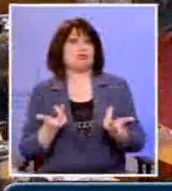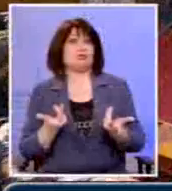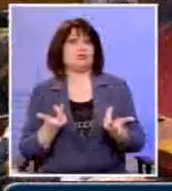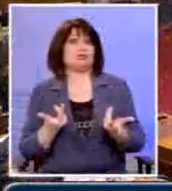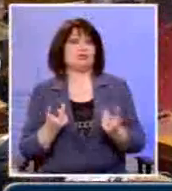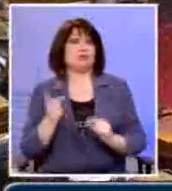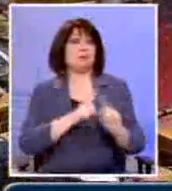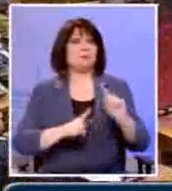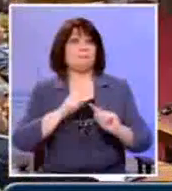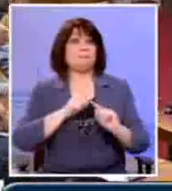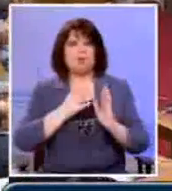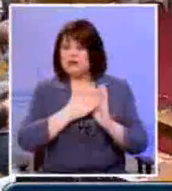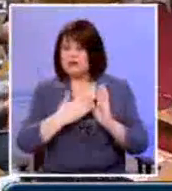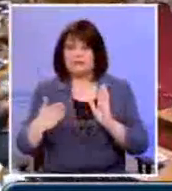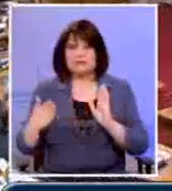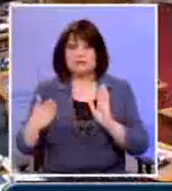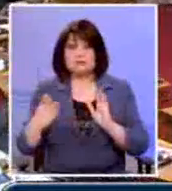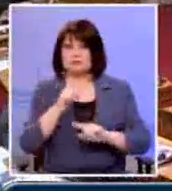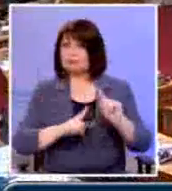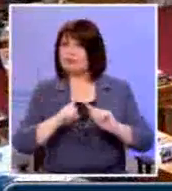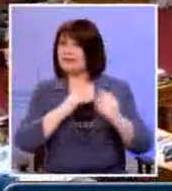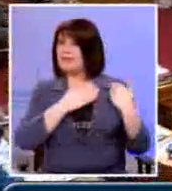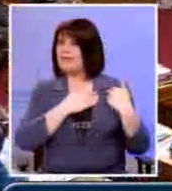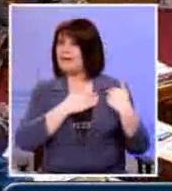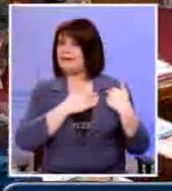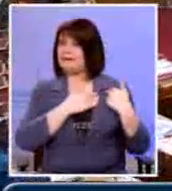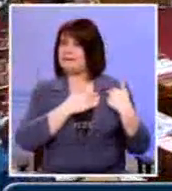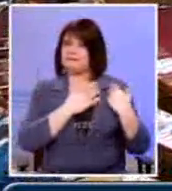σε ποια τιμή και από ποιους.